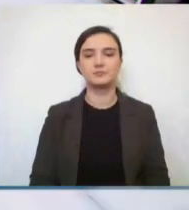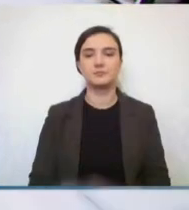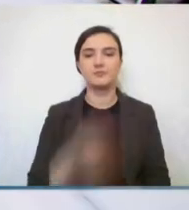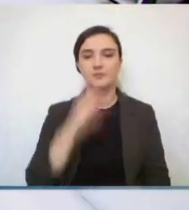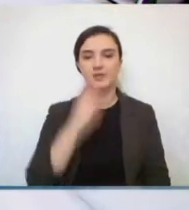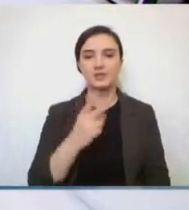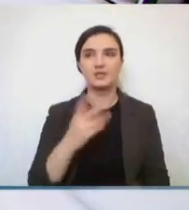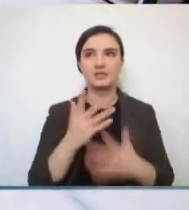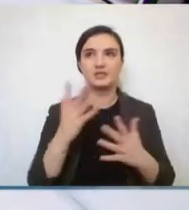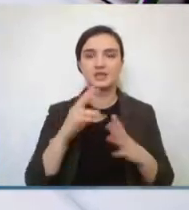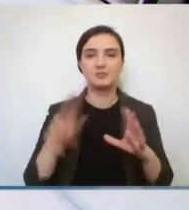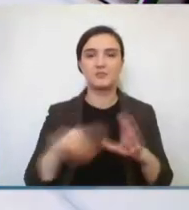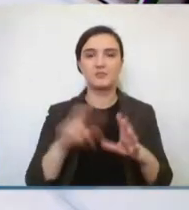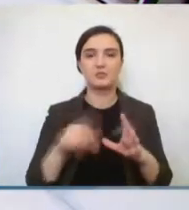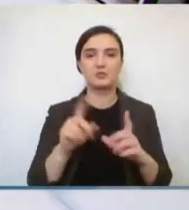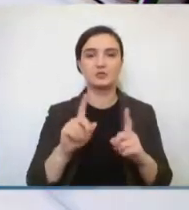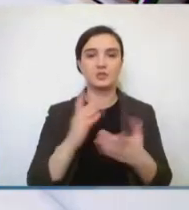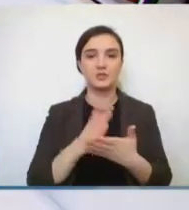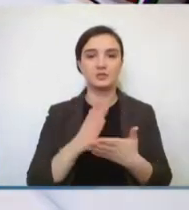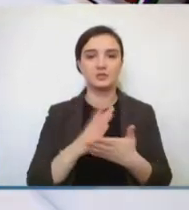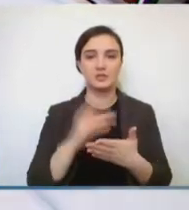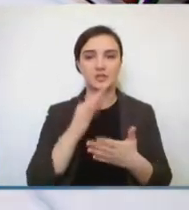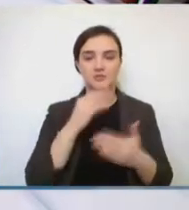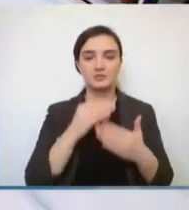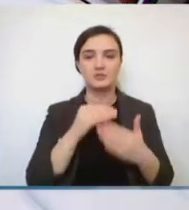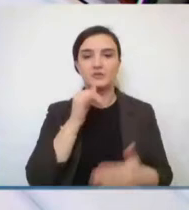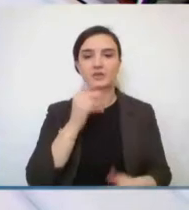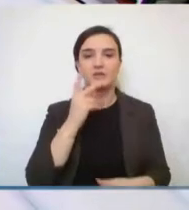უნდა იყოს, ხო? აქამდე ვერ ხედავდნენ და ეს არის.